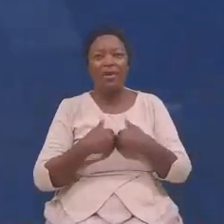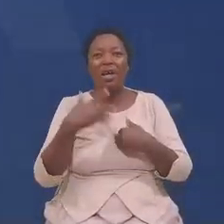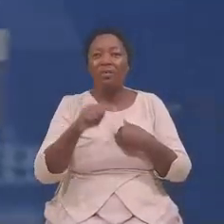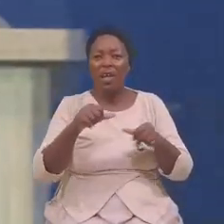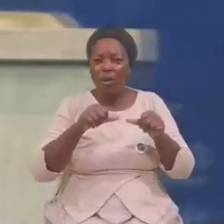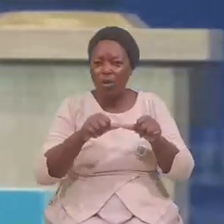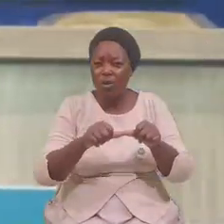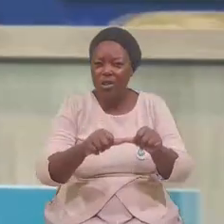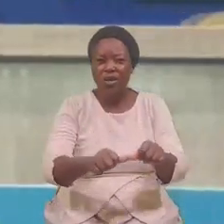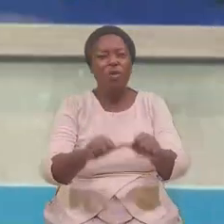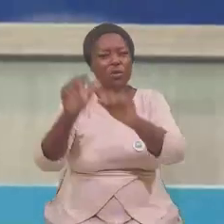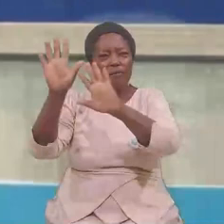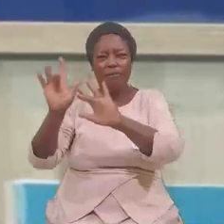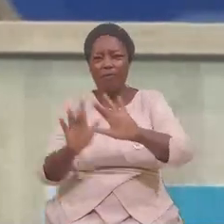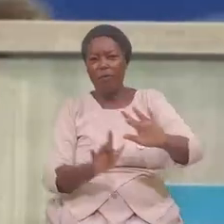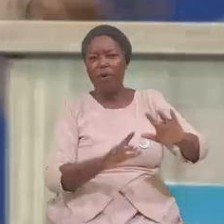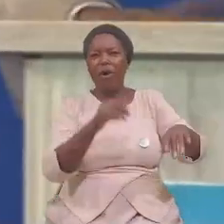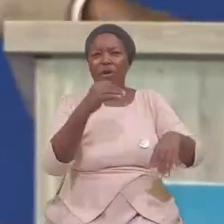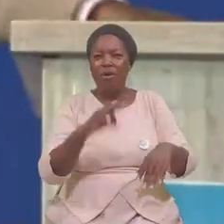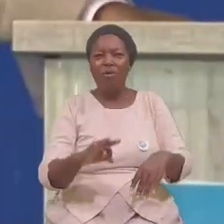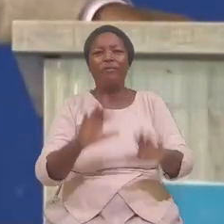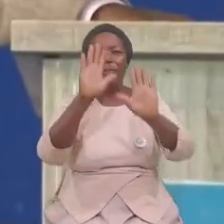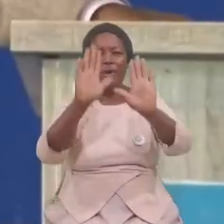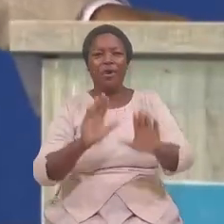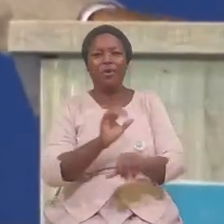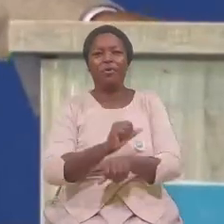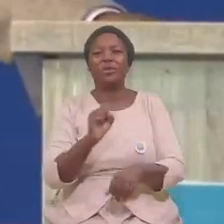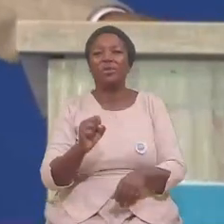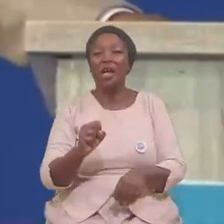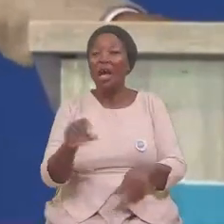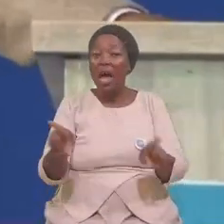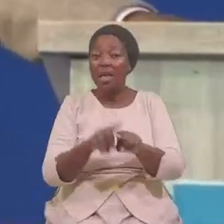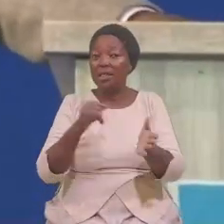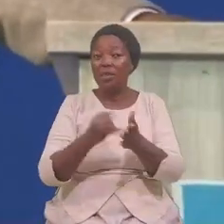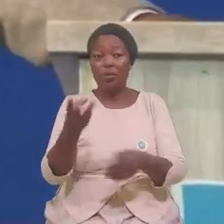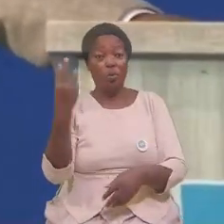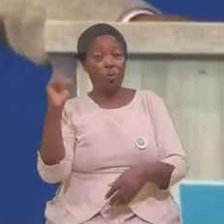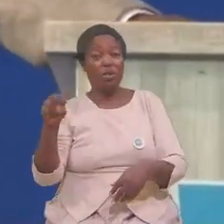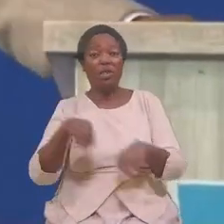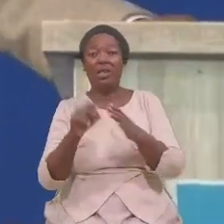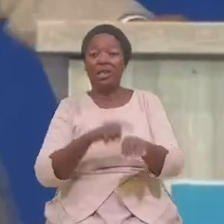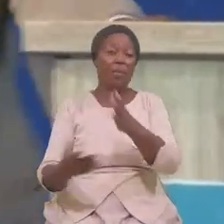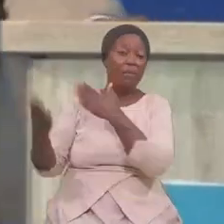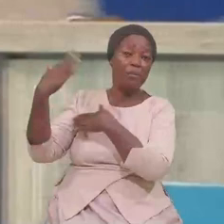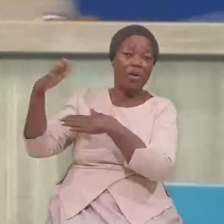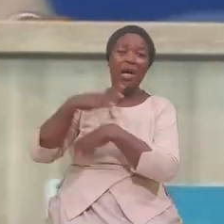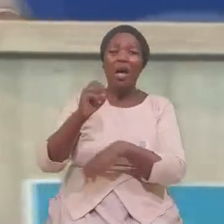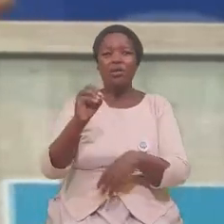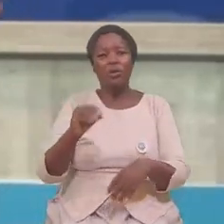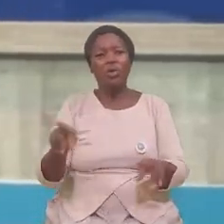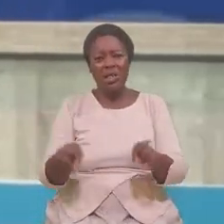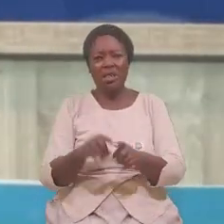flux continu de miracles. Comme c'était par le passé et au